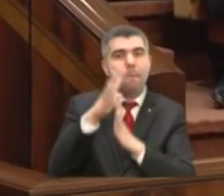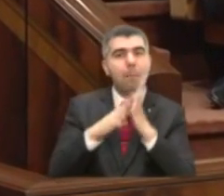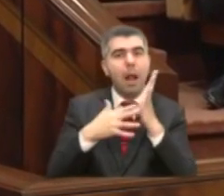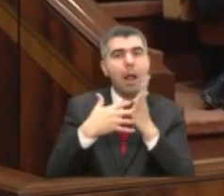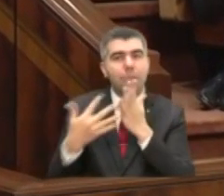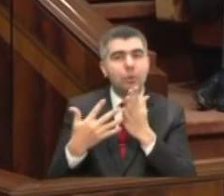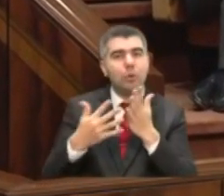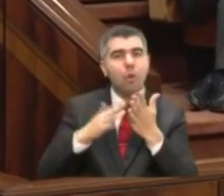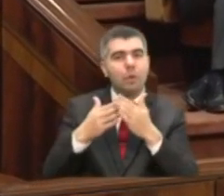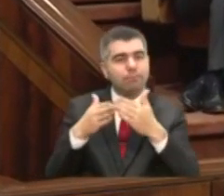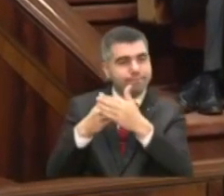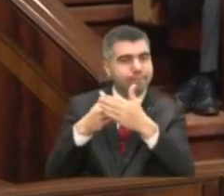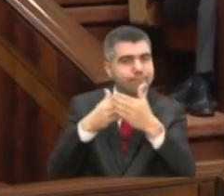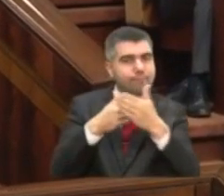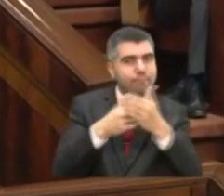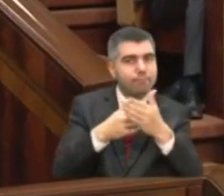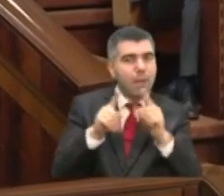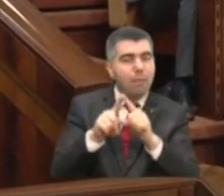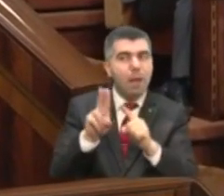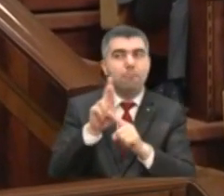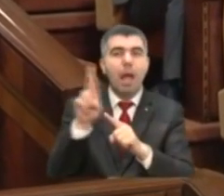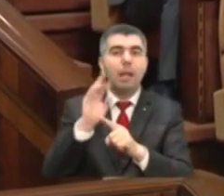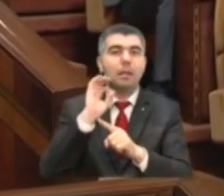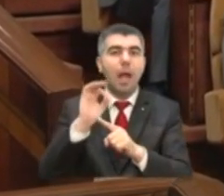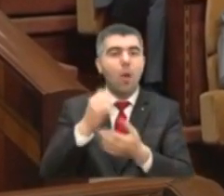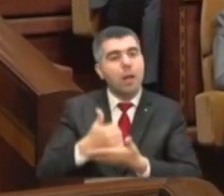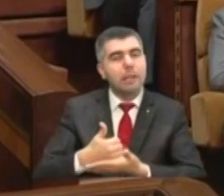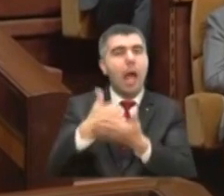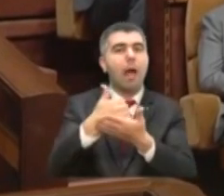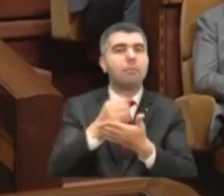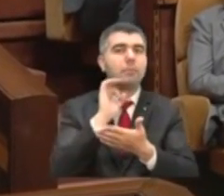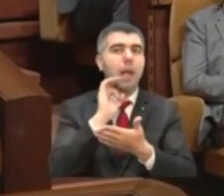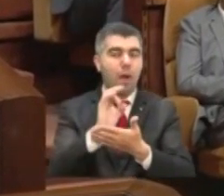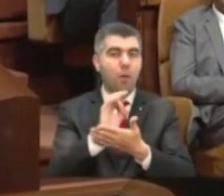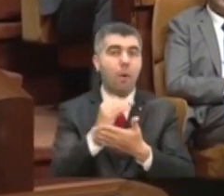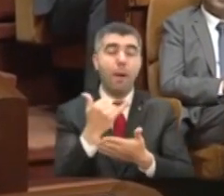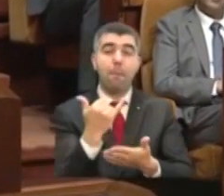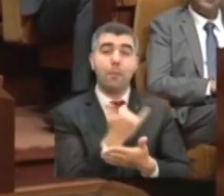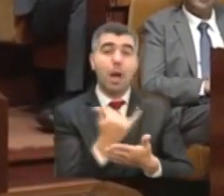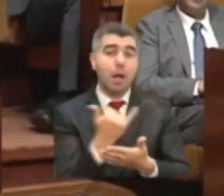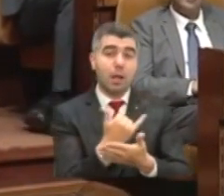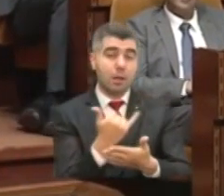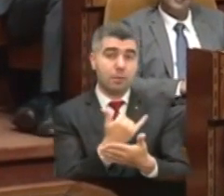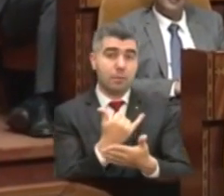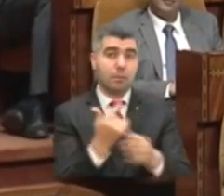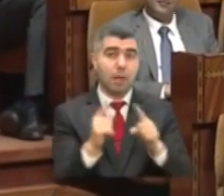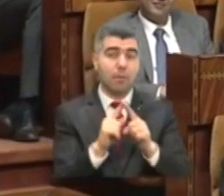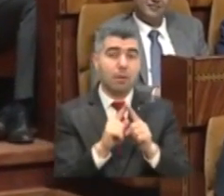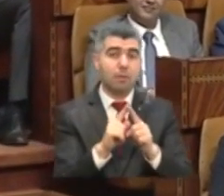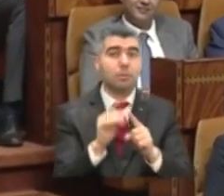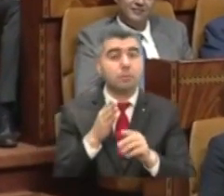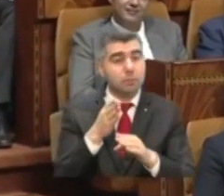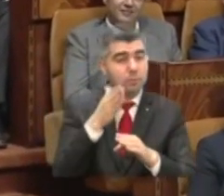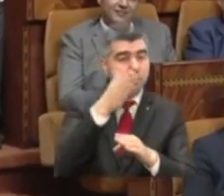استطعنا نتجاوزوها، وهو دعم معنوي، دعم قوي للحكومة باش تسير في